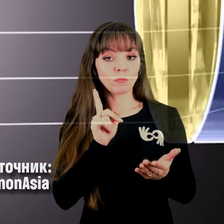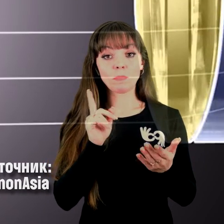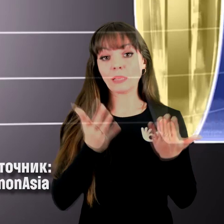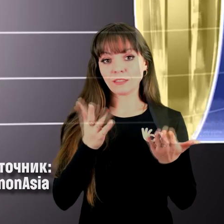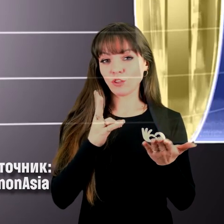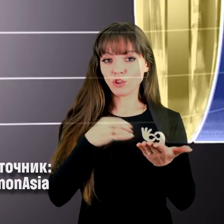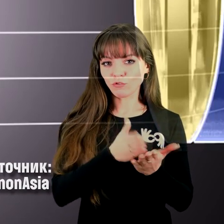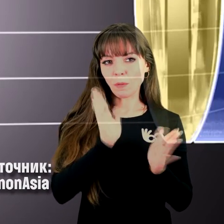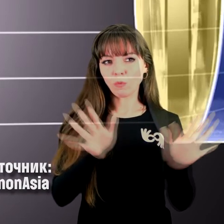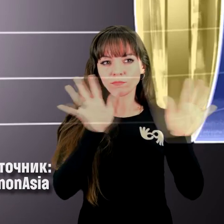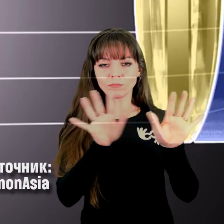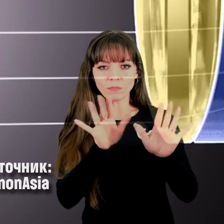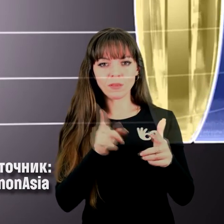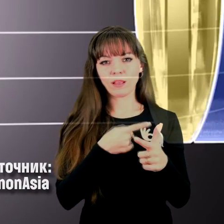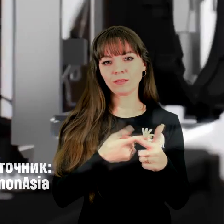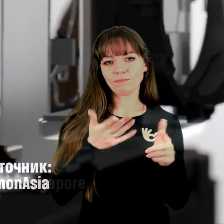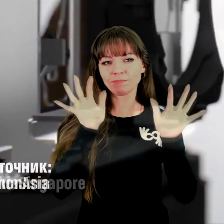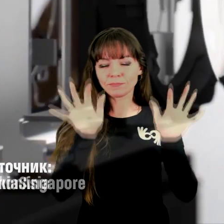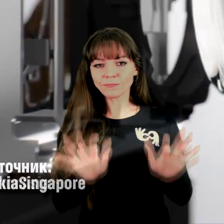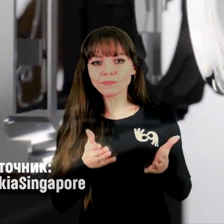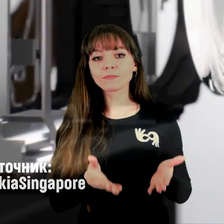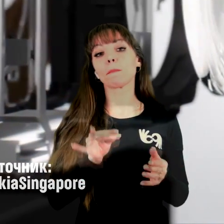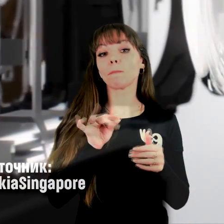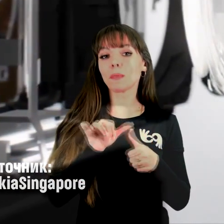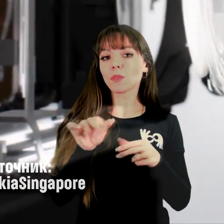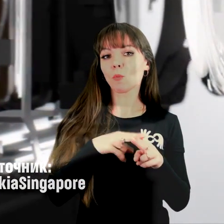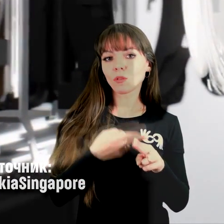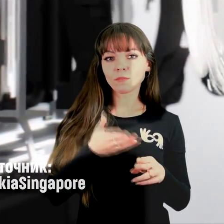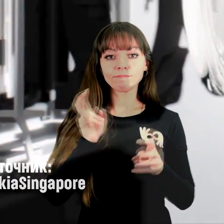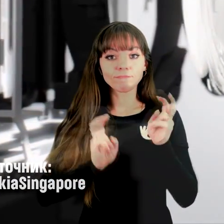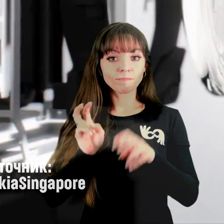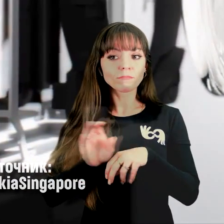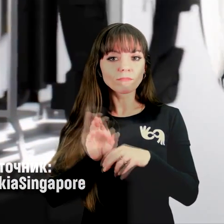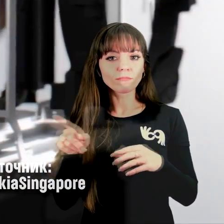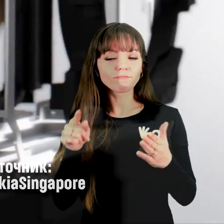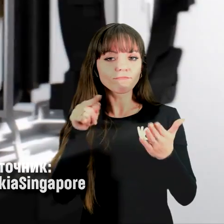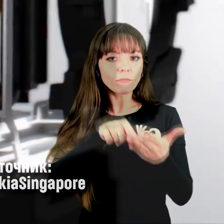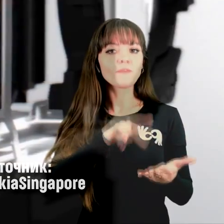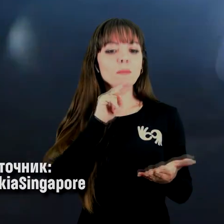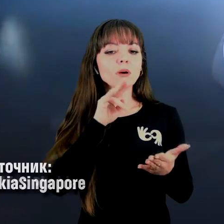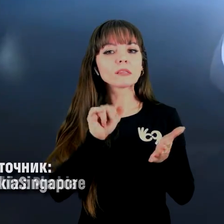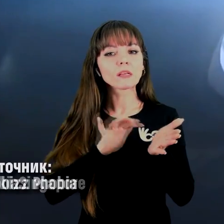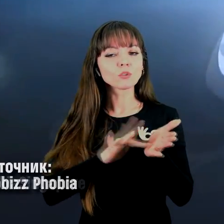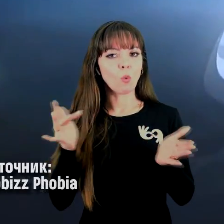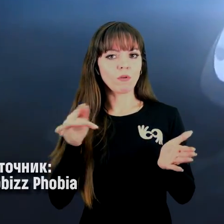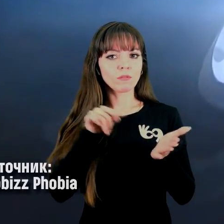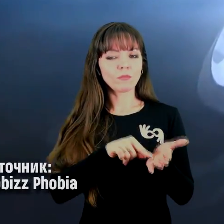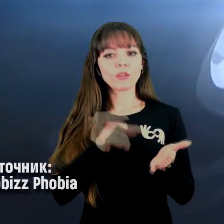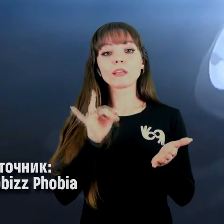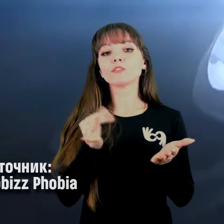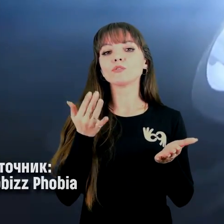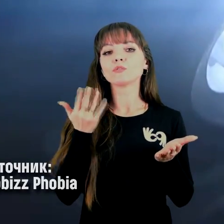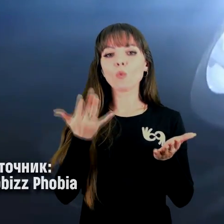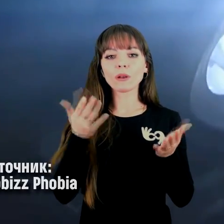может быть замыленным или испорчено артефактами. Именно поэтому производители часто акцентируют внимание на стеклах. Количество света,